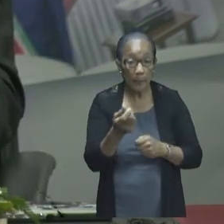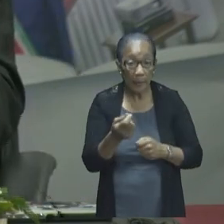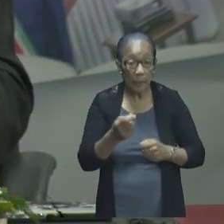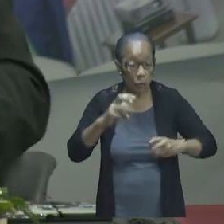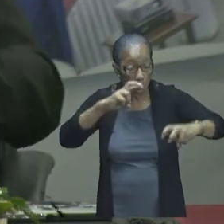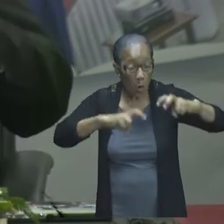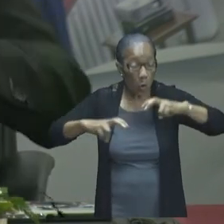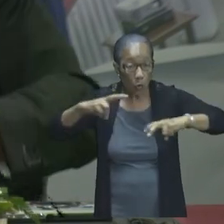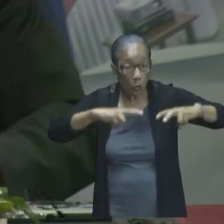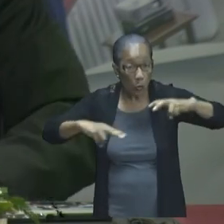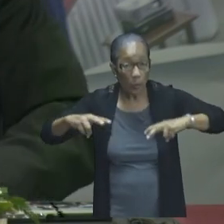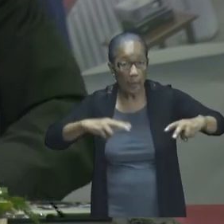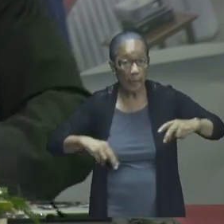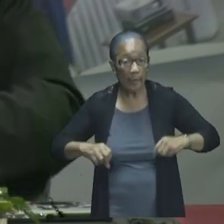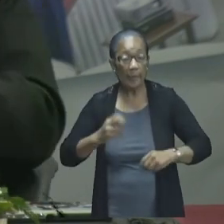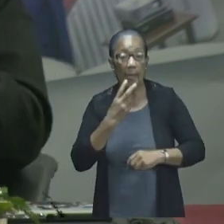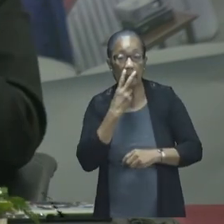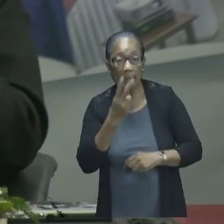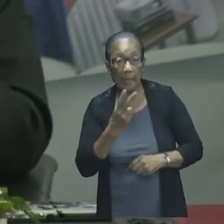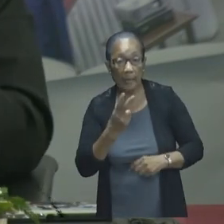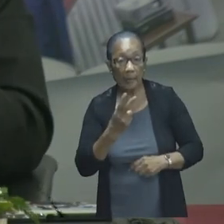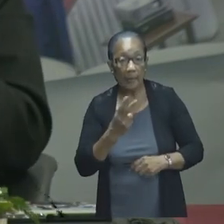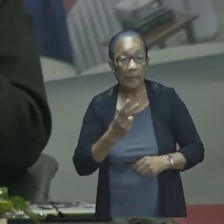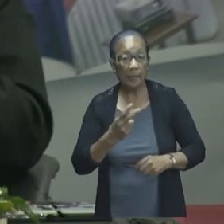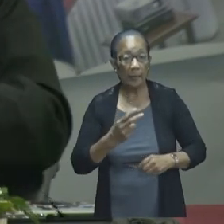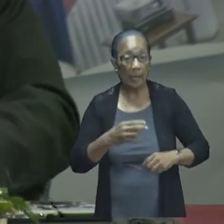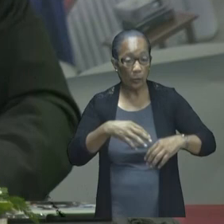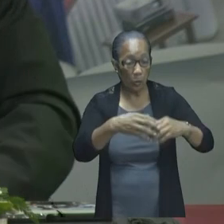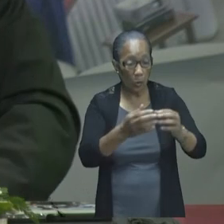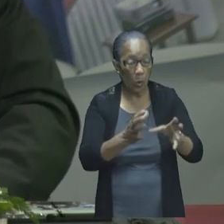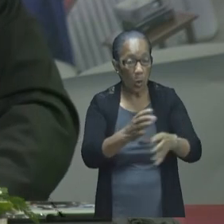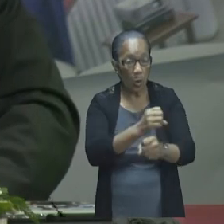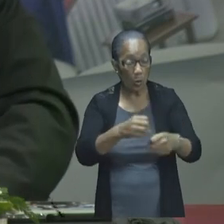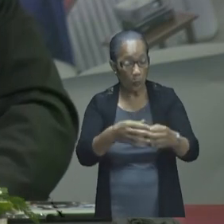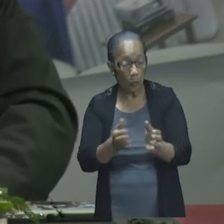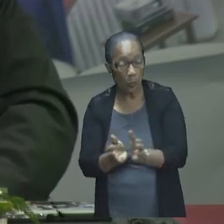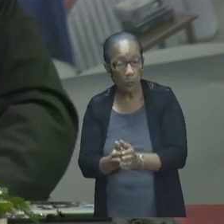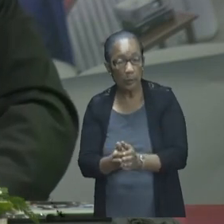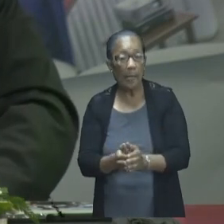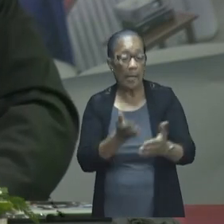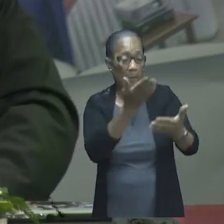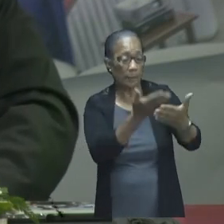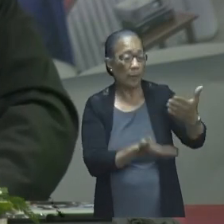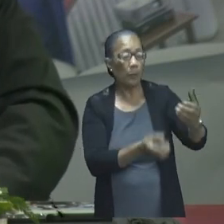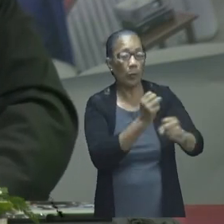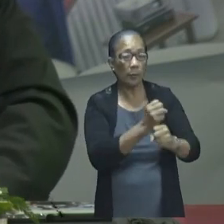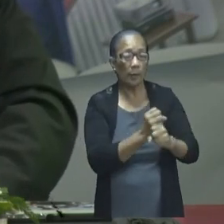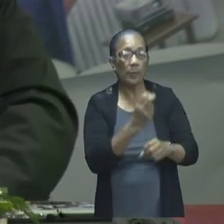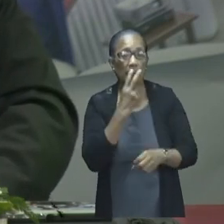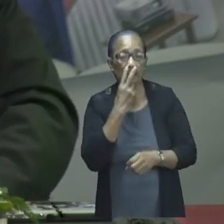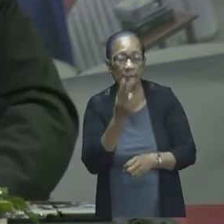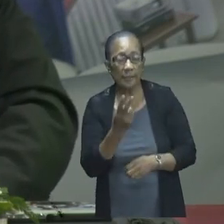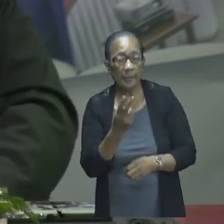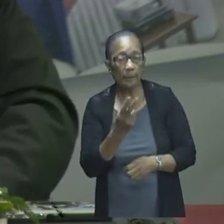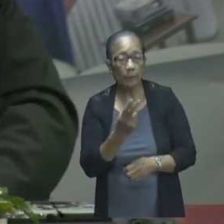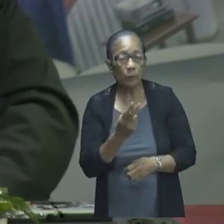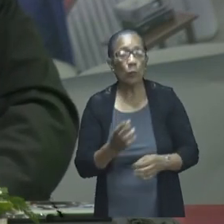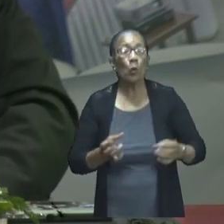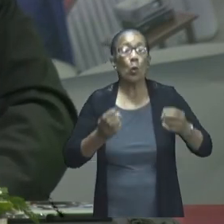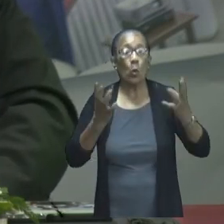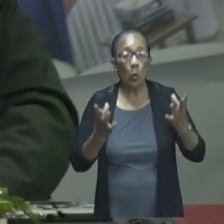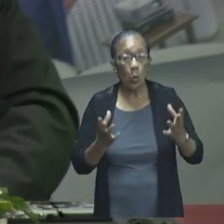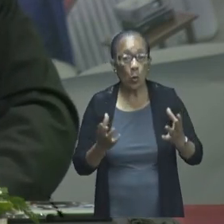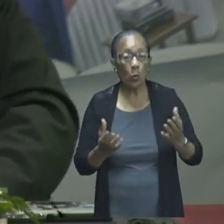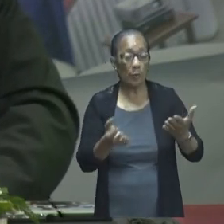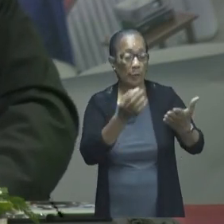kom ik direct op je vraag van die vliegende brigade er is op de drie r's een rapport opgemaakt en daar zie je namelijk een van de zaak is namelijk hoe die prijs in de